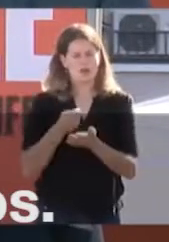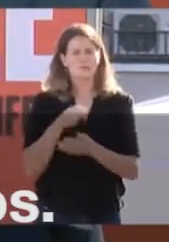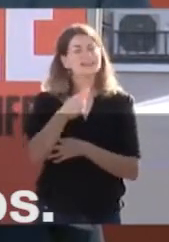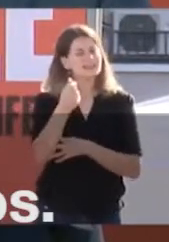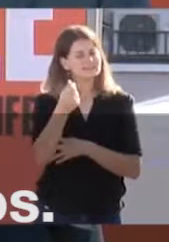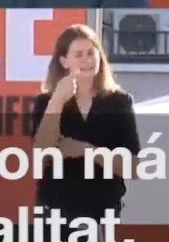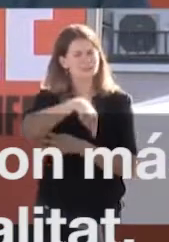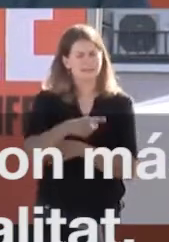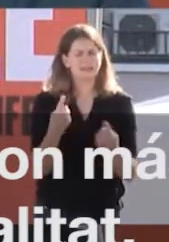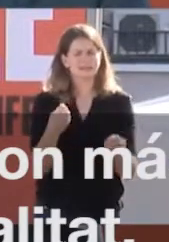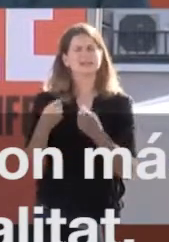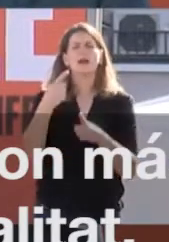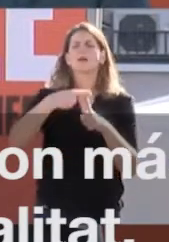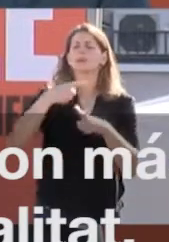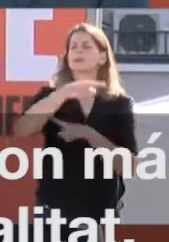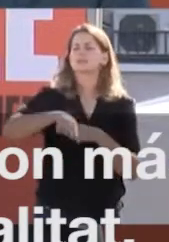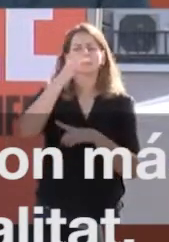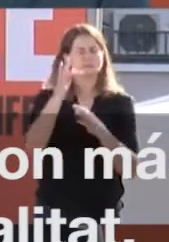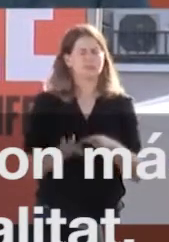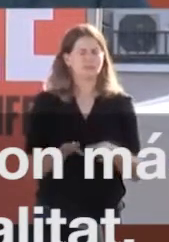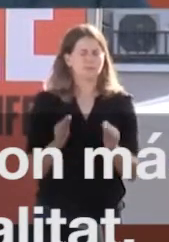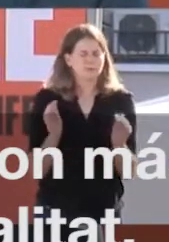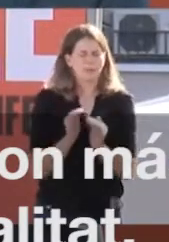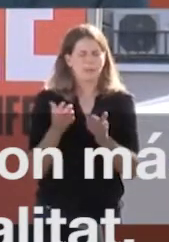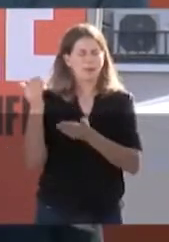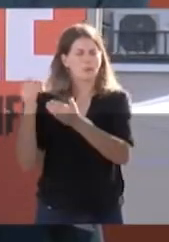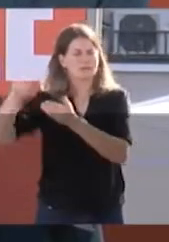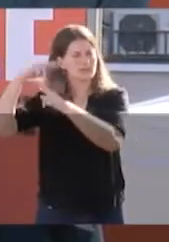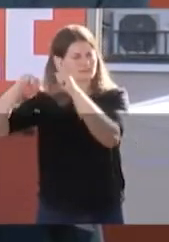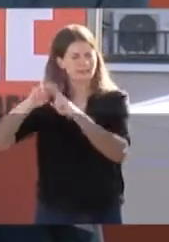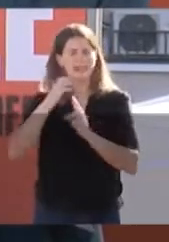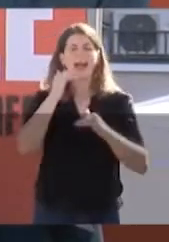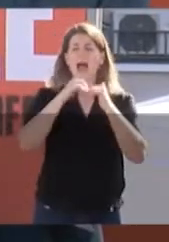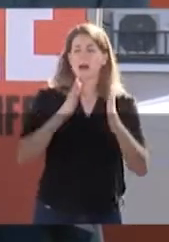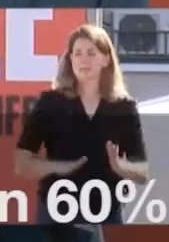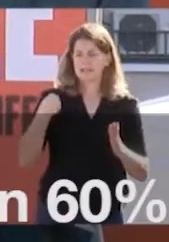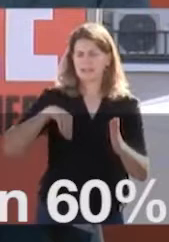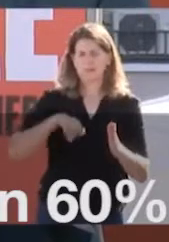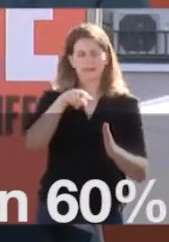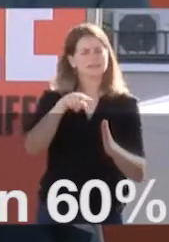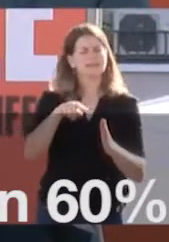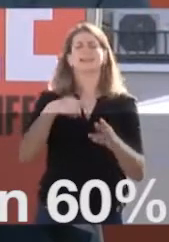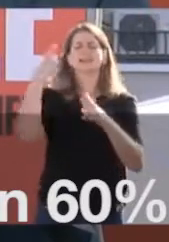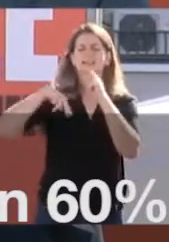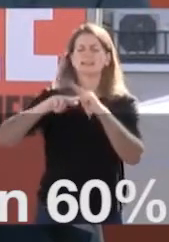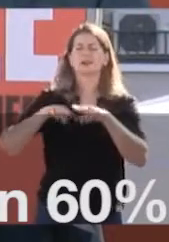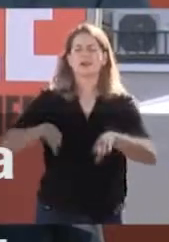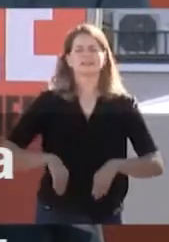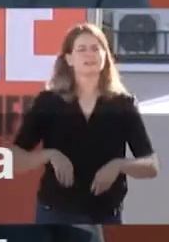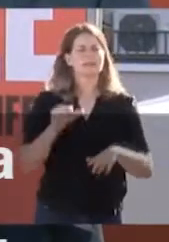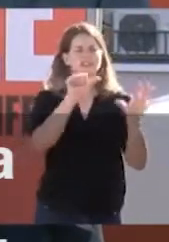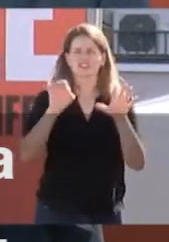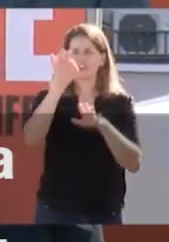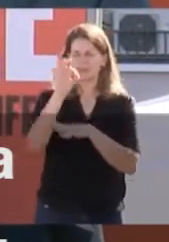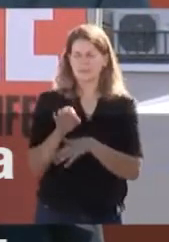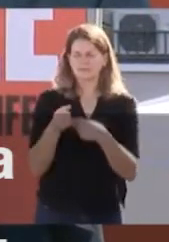els necessitem perquè els nostres pressupostos són molt més petits que els de la Generalitat. Amb habitatge el mateix. La Generalitat hauria d'assumir el 60% dels